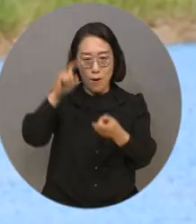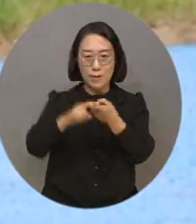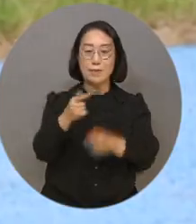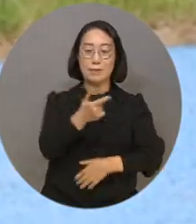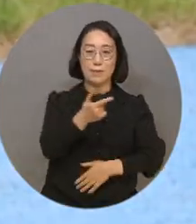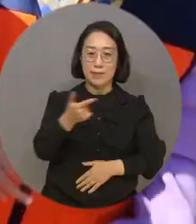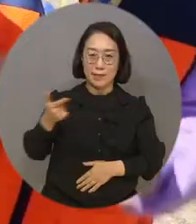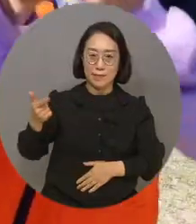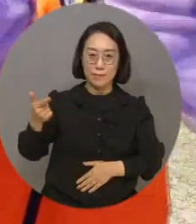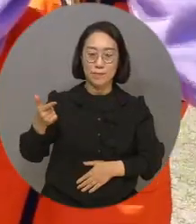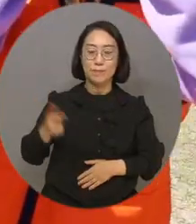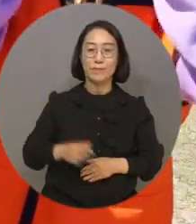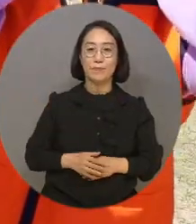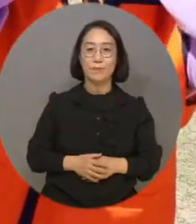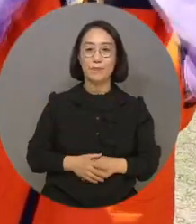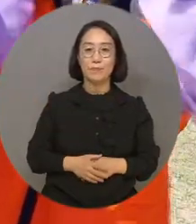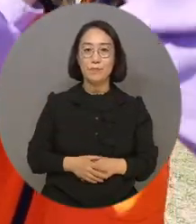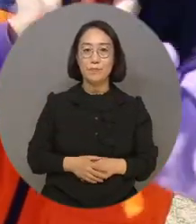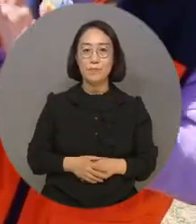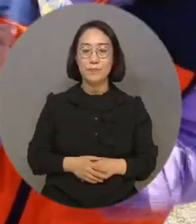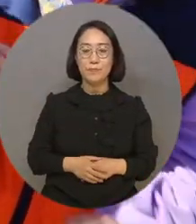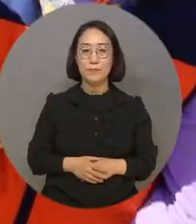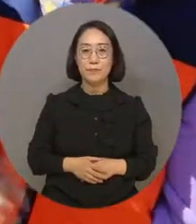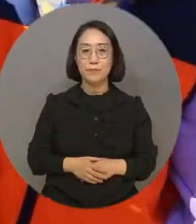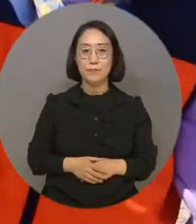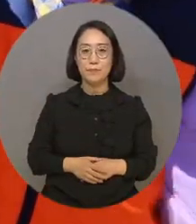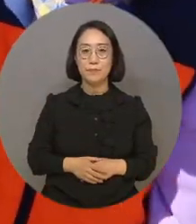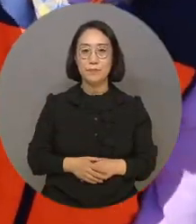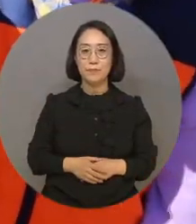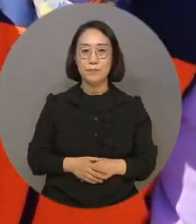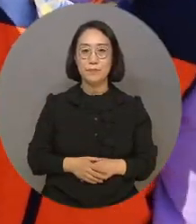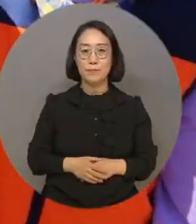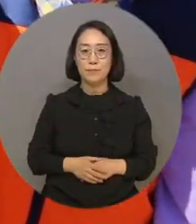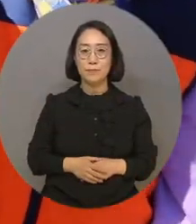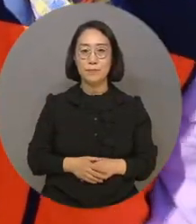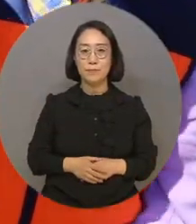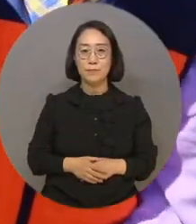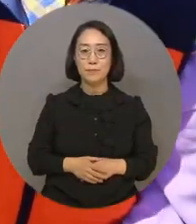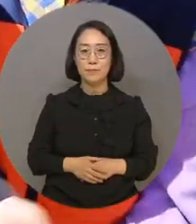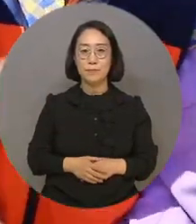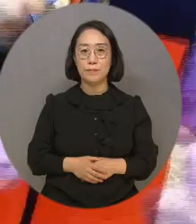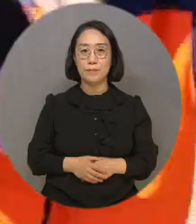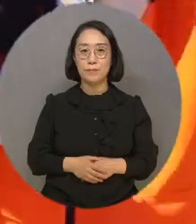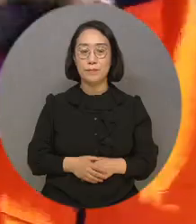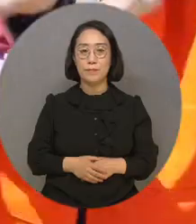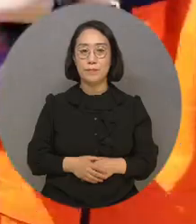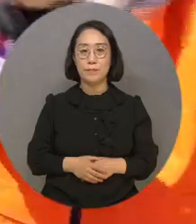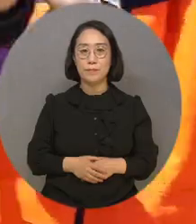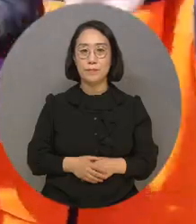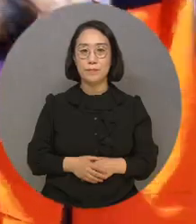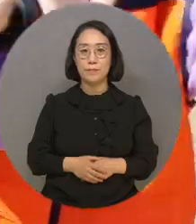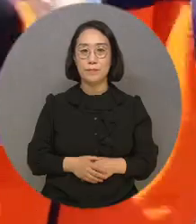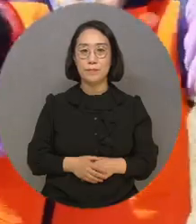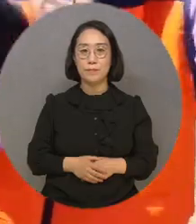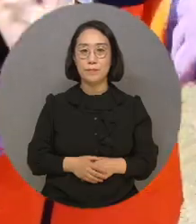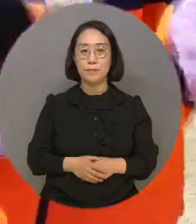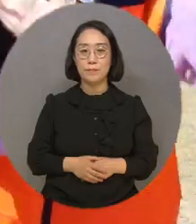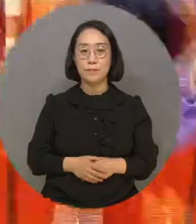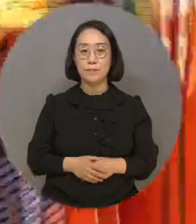있습니다. 복지TV 뉴스 황영재입니다. 강진 산불은 우리가 감시했다!